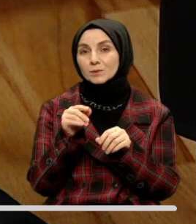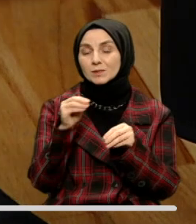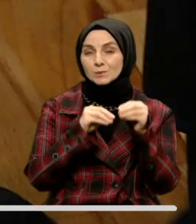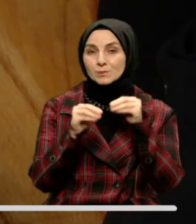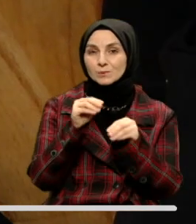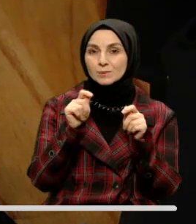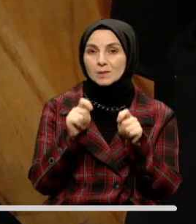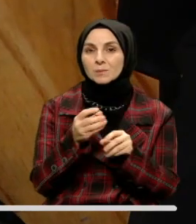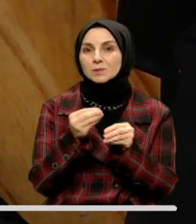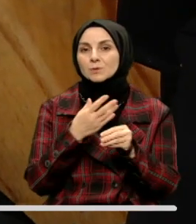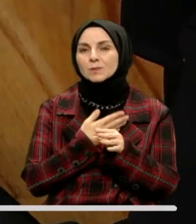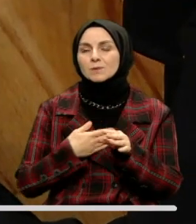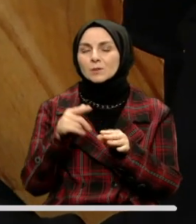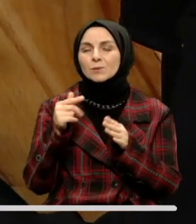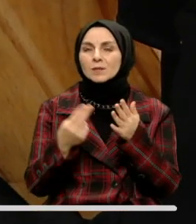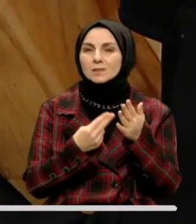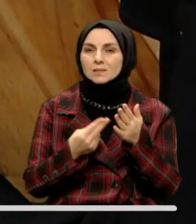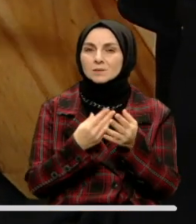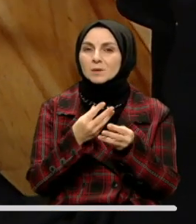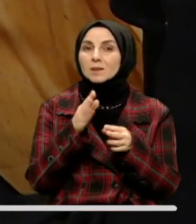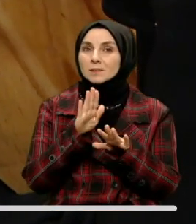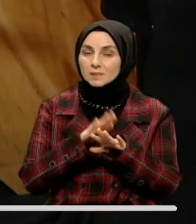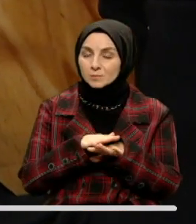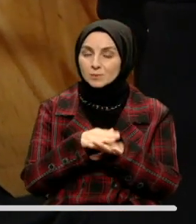Onlar o kadar güzel resimler yapıyor ki buralara.